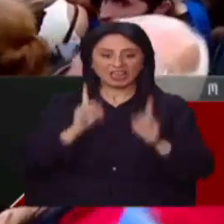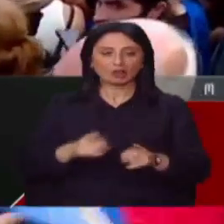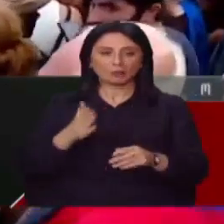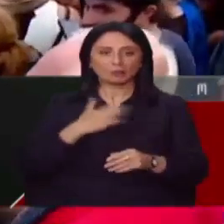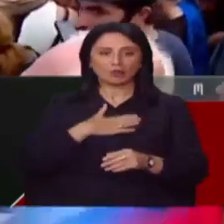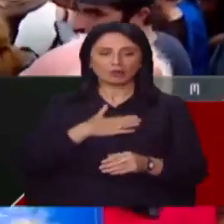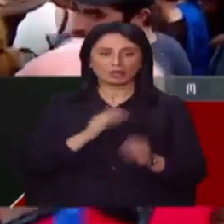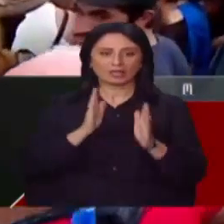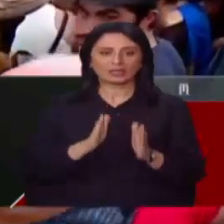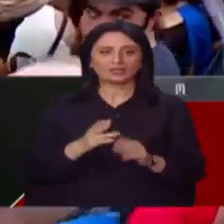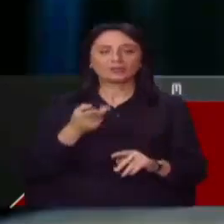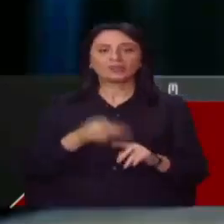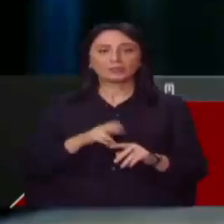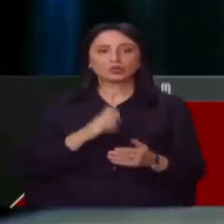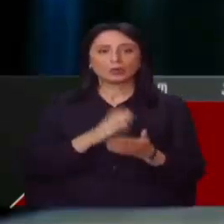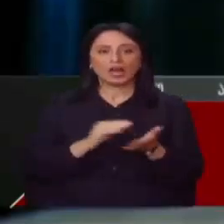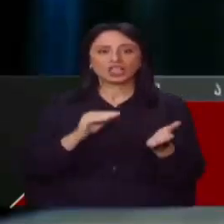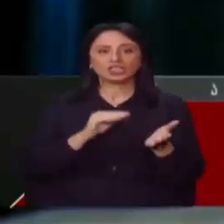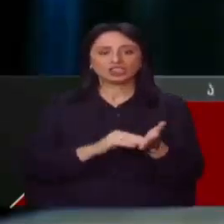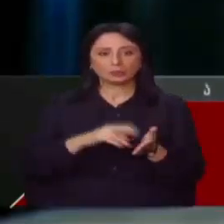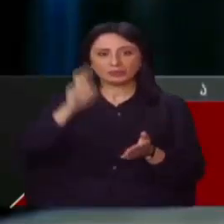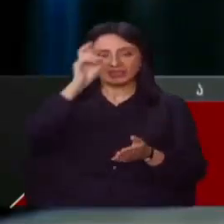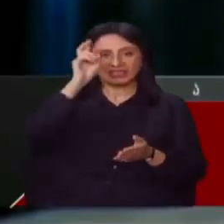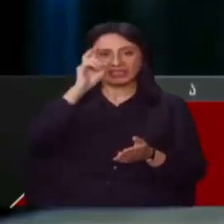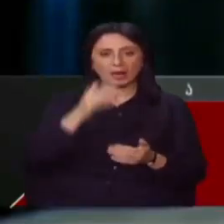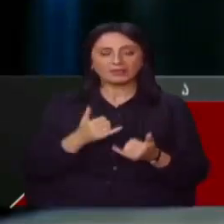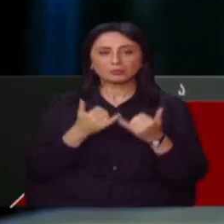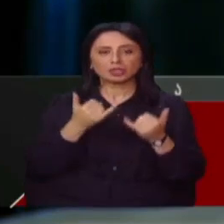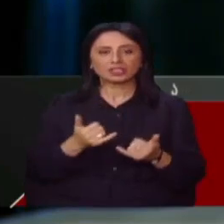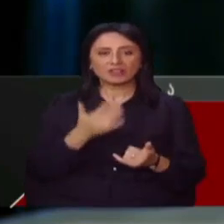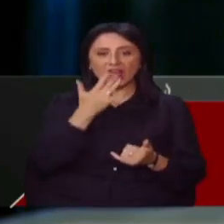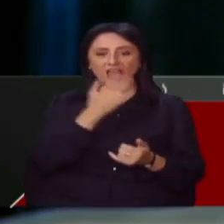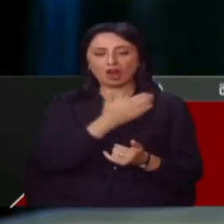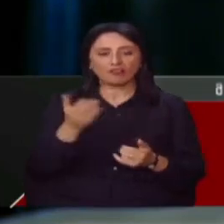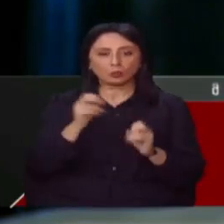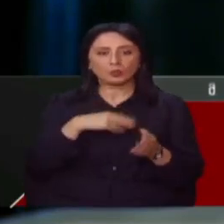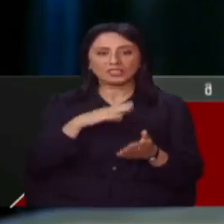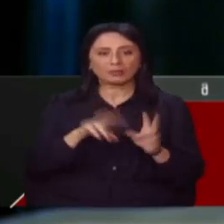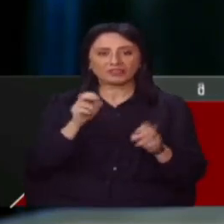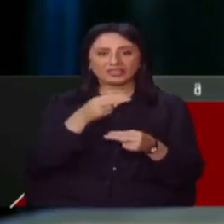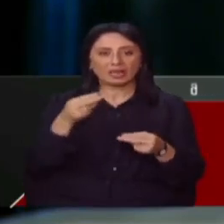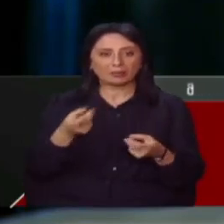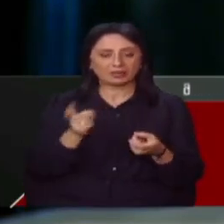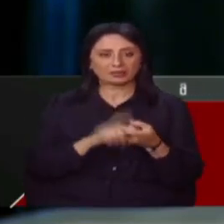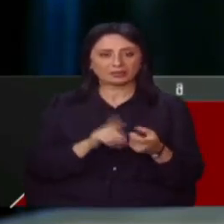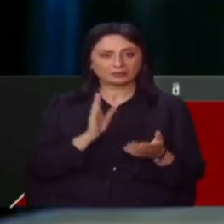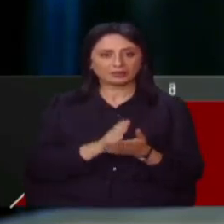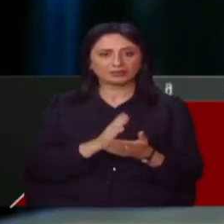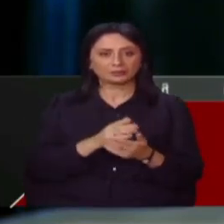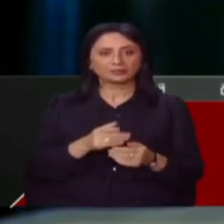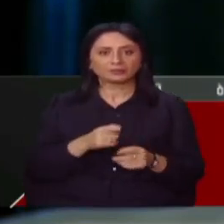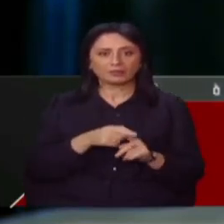ოდითგანვე განსაზღვრა. ეს იმიტომ არის ჩადებული, რომ სახელმწიფოსთვის ეროვნული უსაფრთხოების თემასთან არის დაკავშირებული.